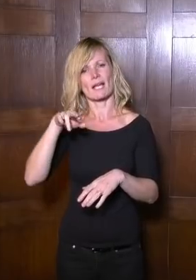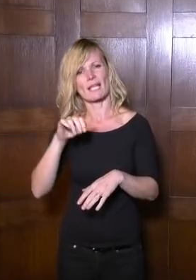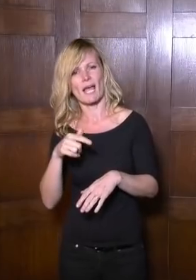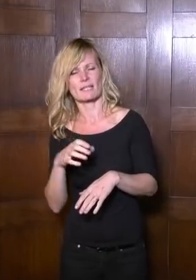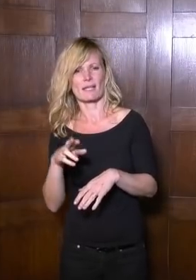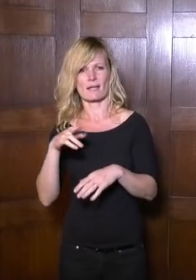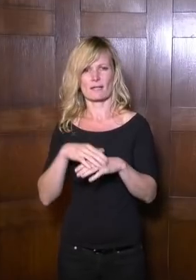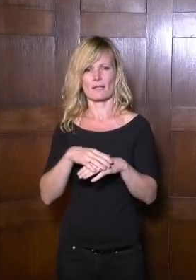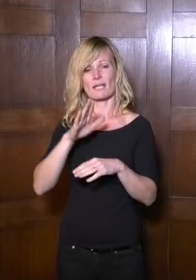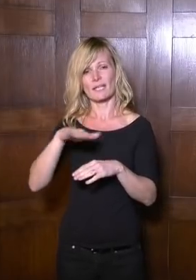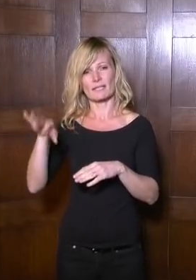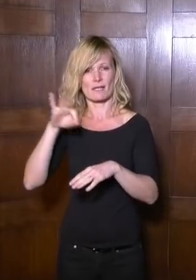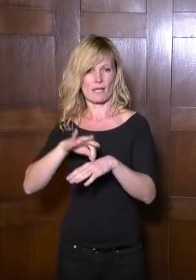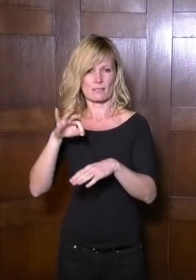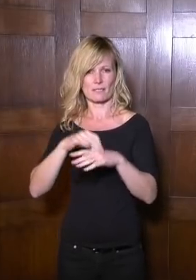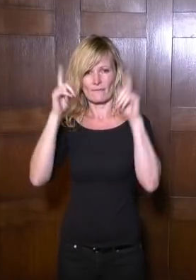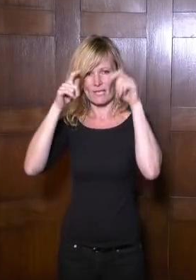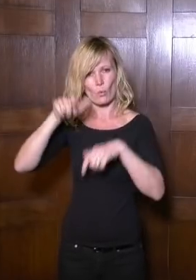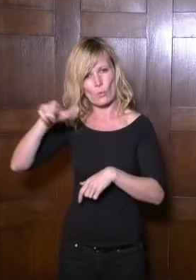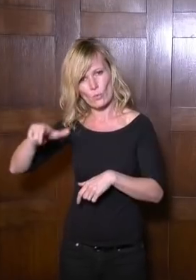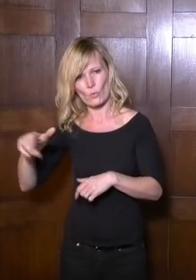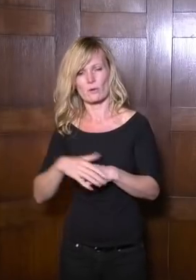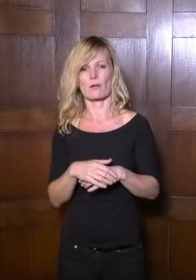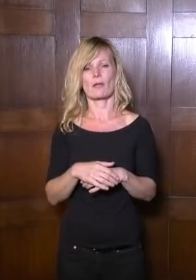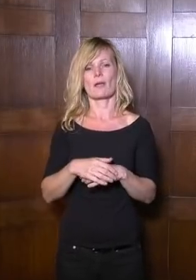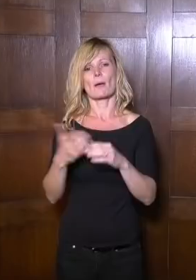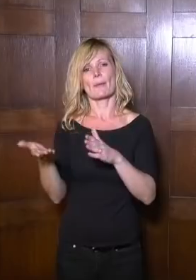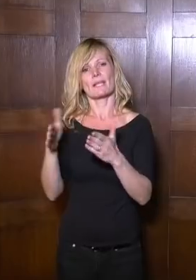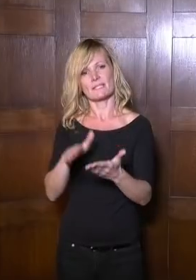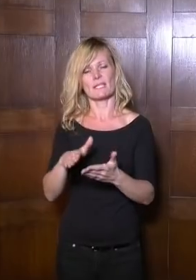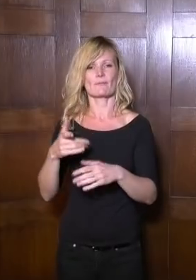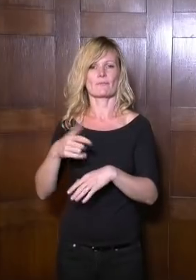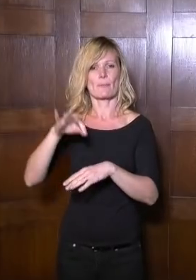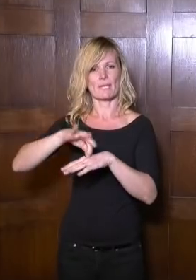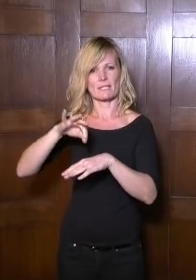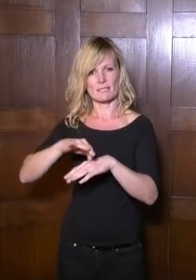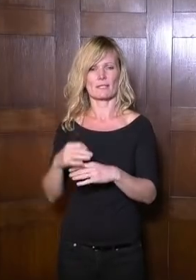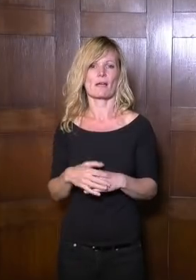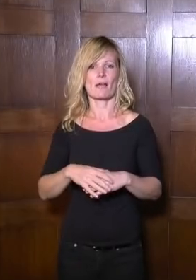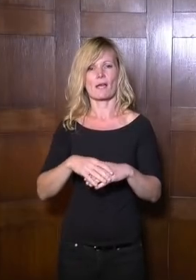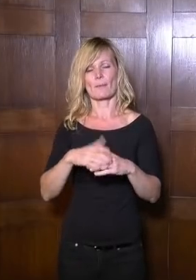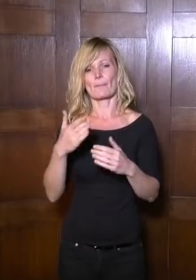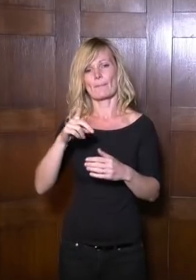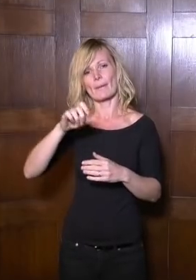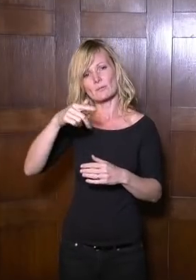Kinderärzte, Allgemeinmediziner, Palliativmediziner, Pathologen, Psychiater,